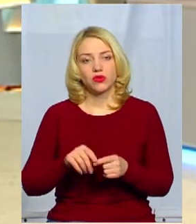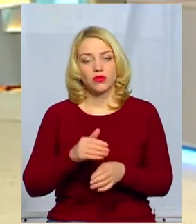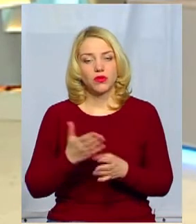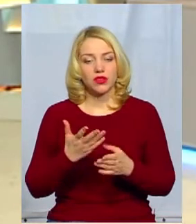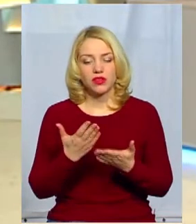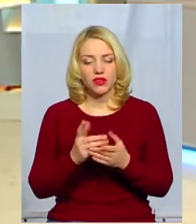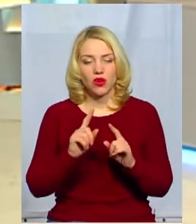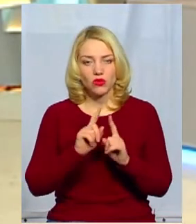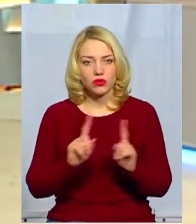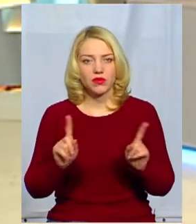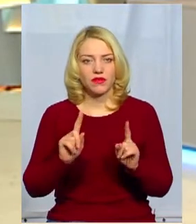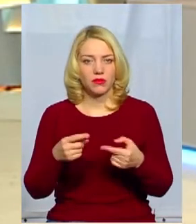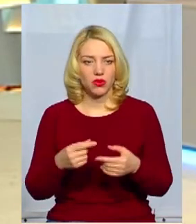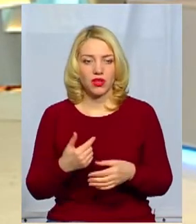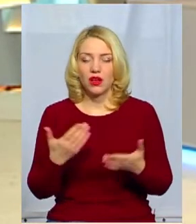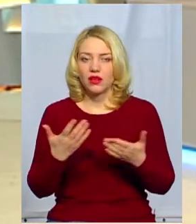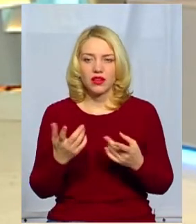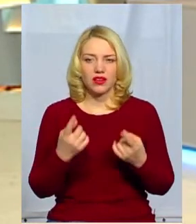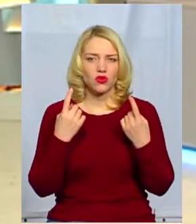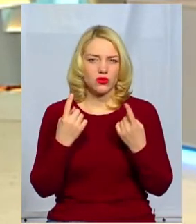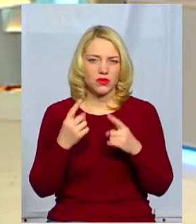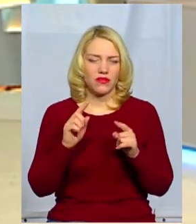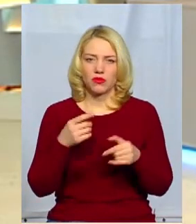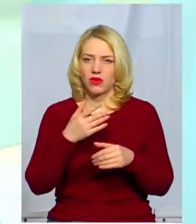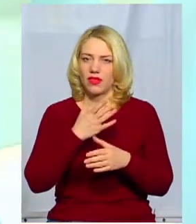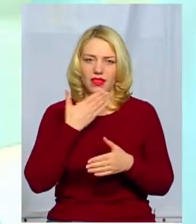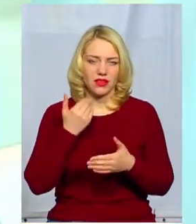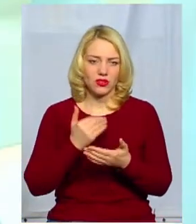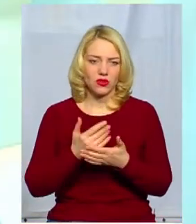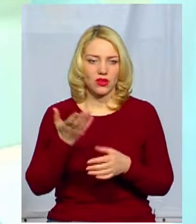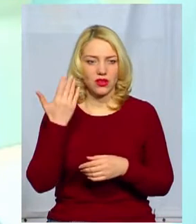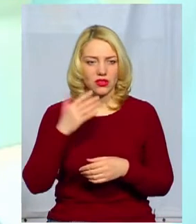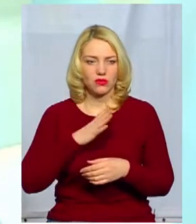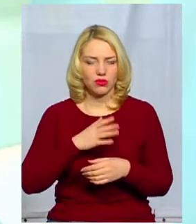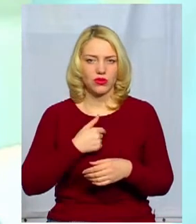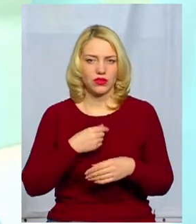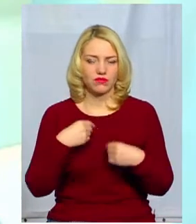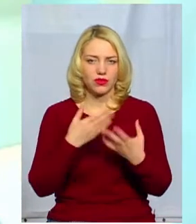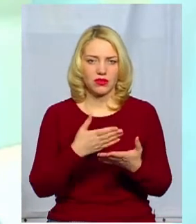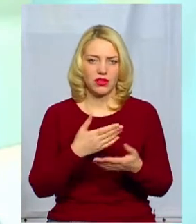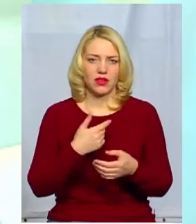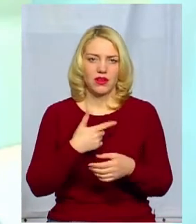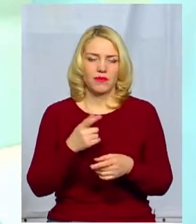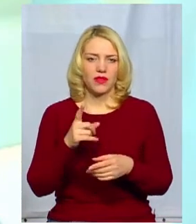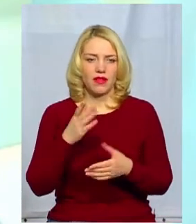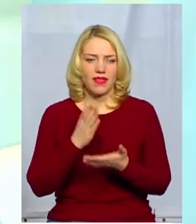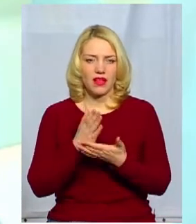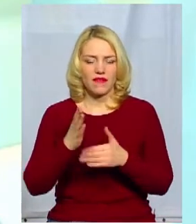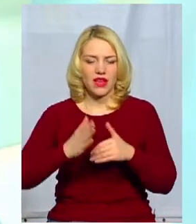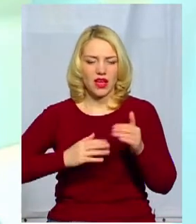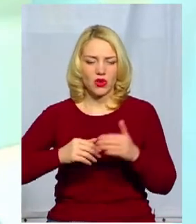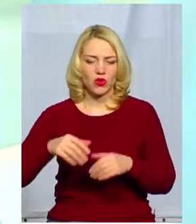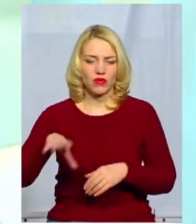є особливі якісь вимоги? Ну, якихось особливих вимог не існує. Раніше ми висовували там наявність категорій